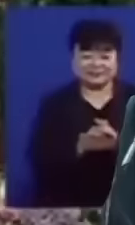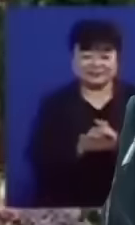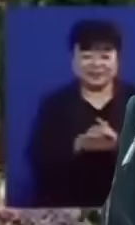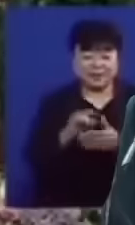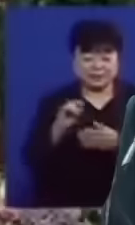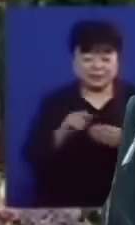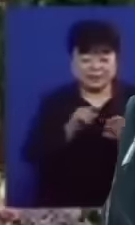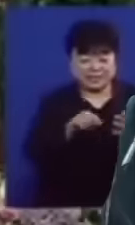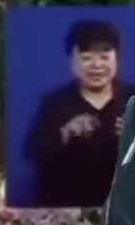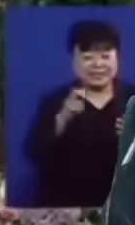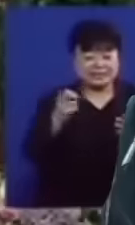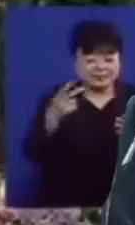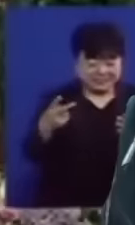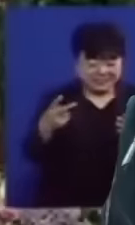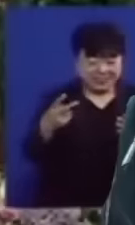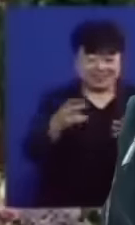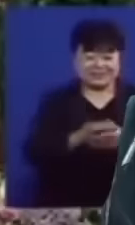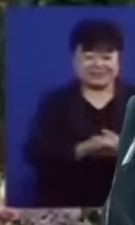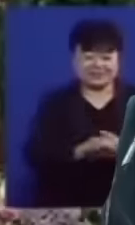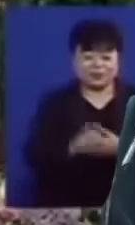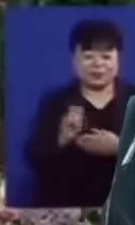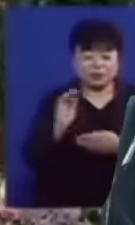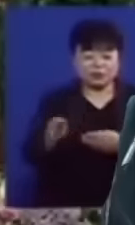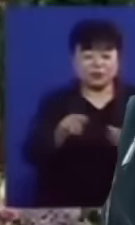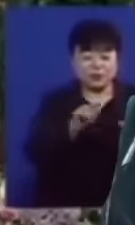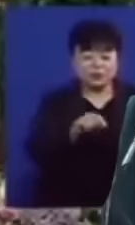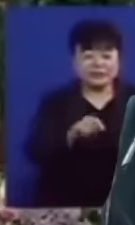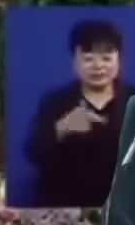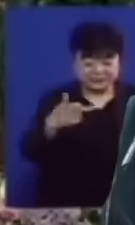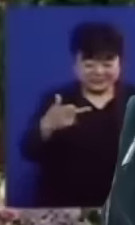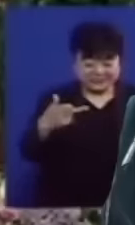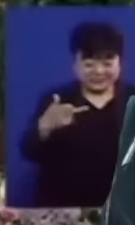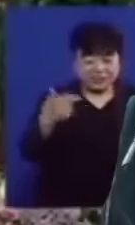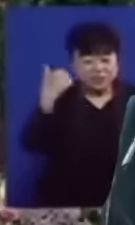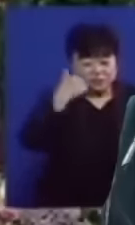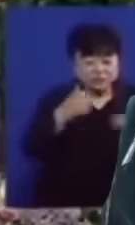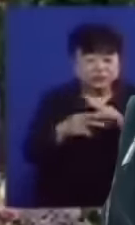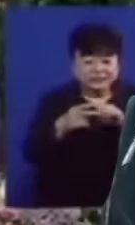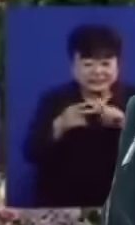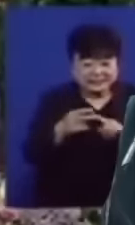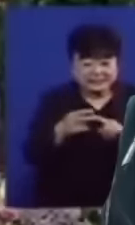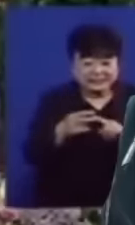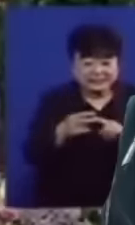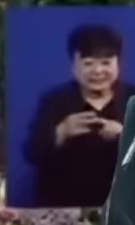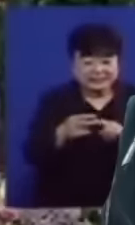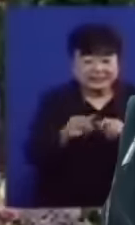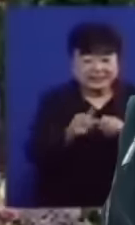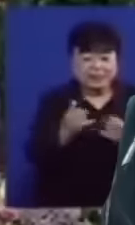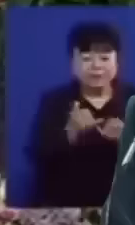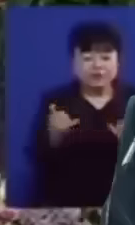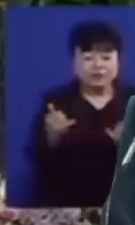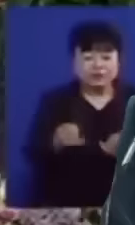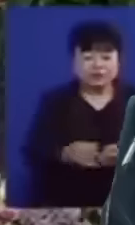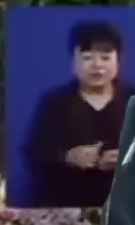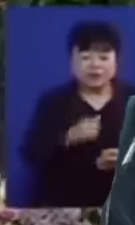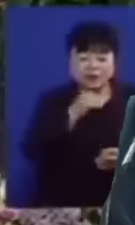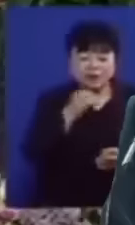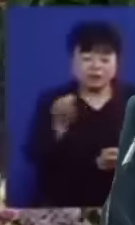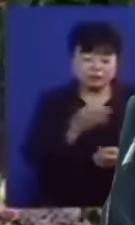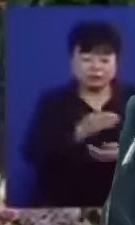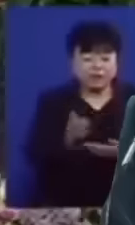에베소서 4장 22절도 그렇지만 고린도후서 5장 17절 누구든지 남녀노유 빈부귀천 할 것